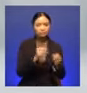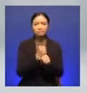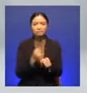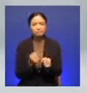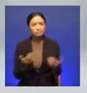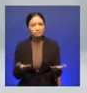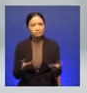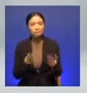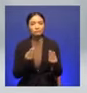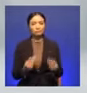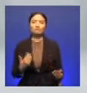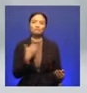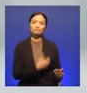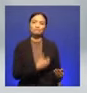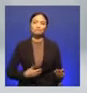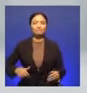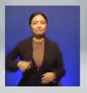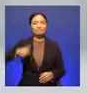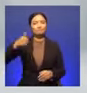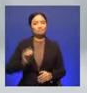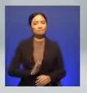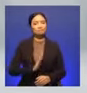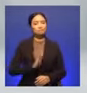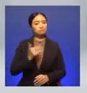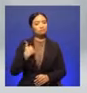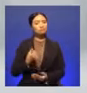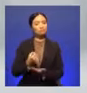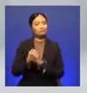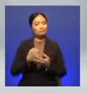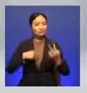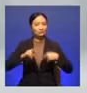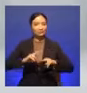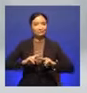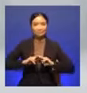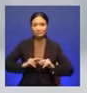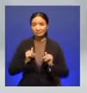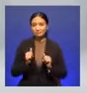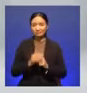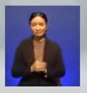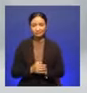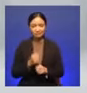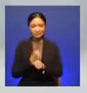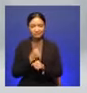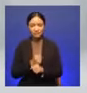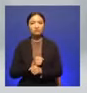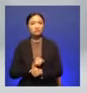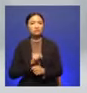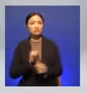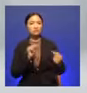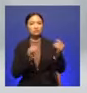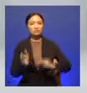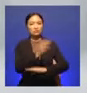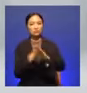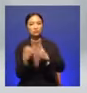ไรให้มีสุขภาวะที่ดีมีศักดิ์ศรีแล้วก็พึ่งตัวเองได้นะคะงานภาพรวมของคนพิการเนี่ยหลายท่านอา